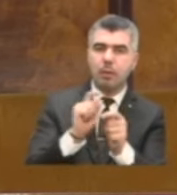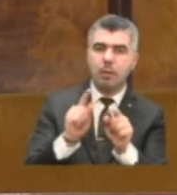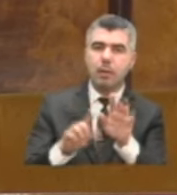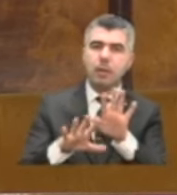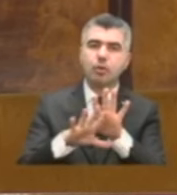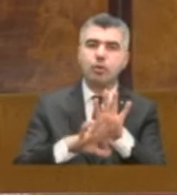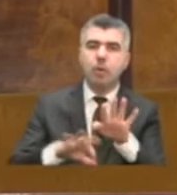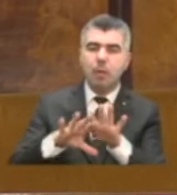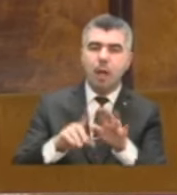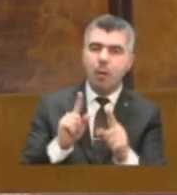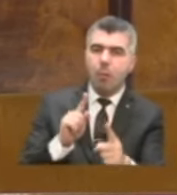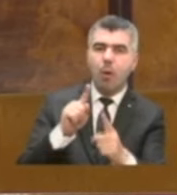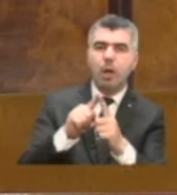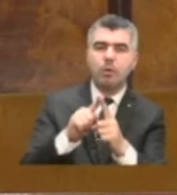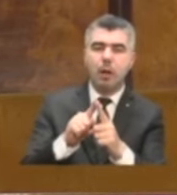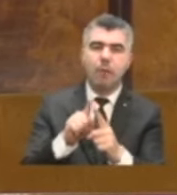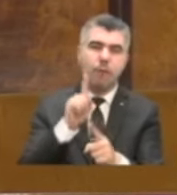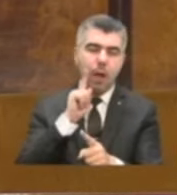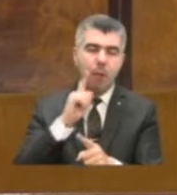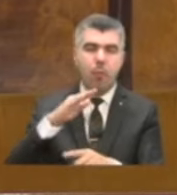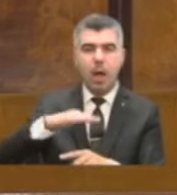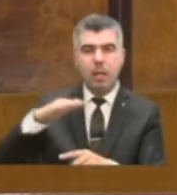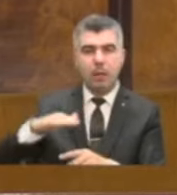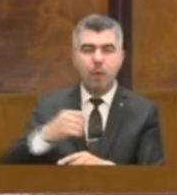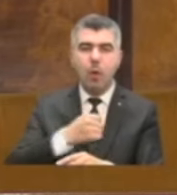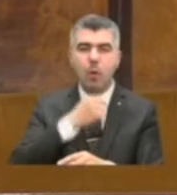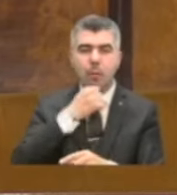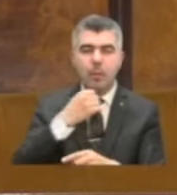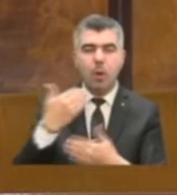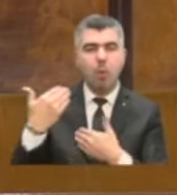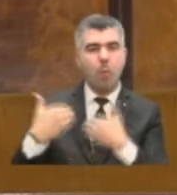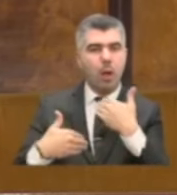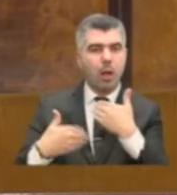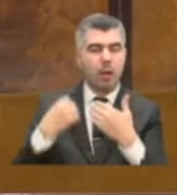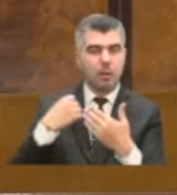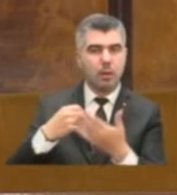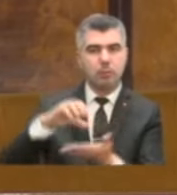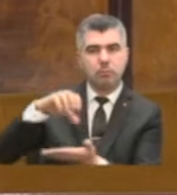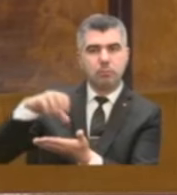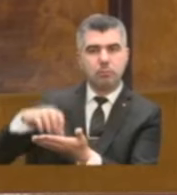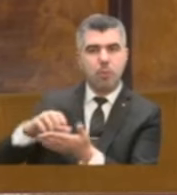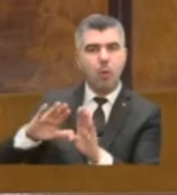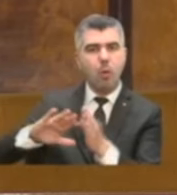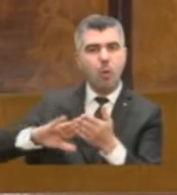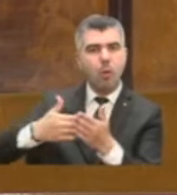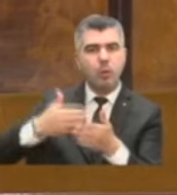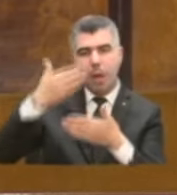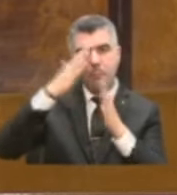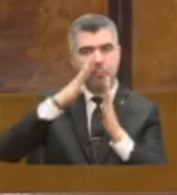والانسانيه الموجهه للنساء والاطفال والمسنين وذوي الاعاقه بمختلف ربوع